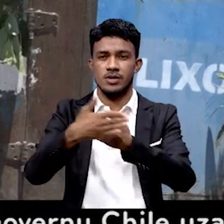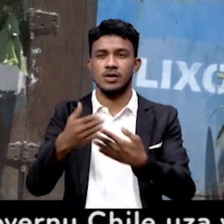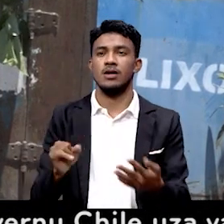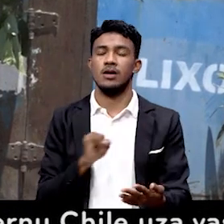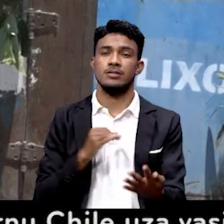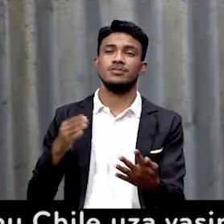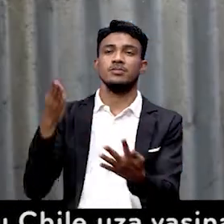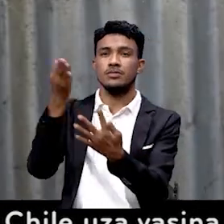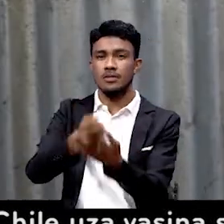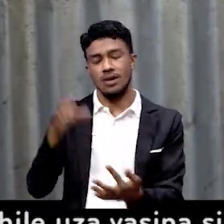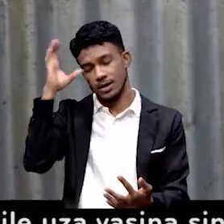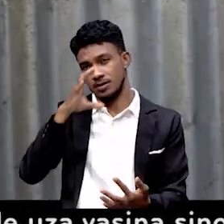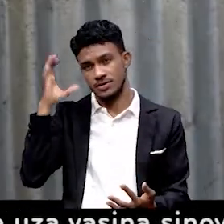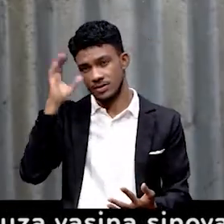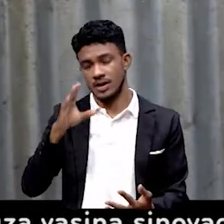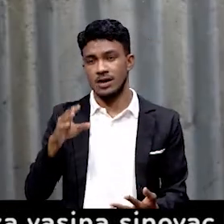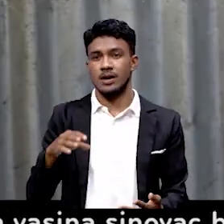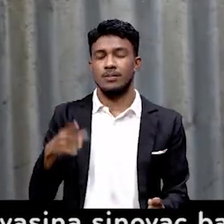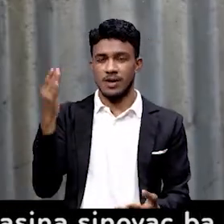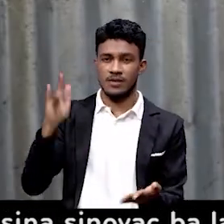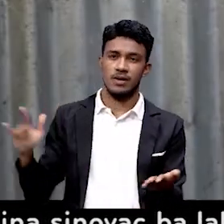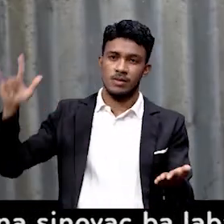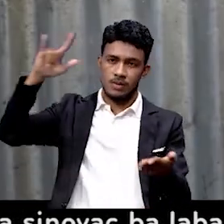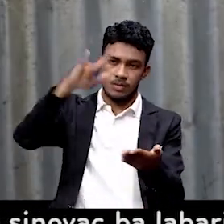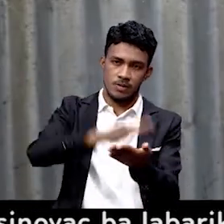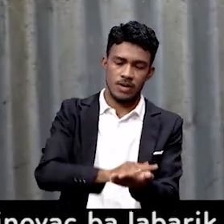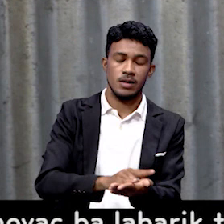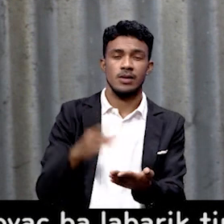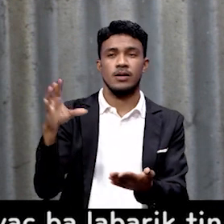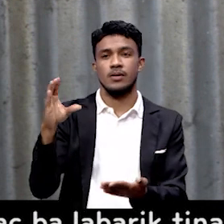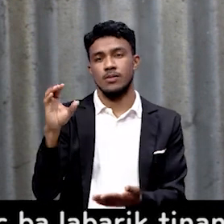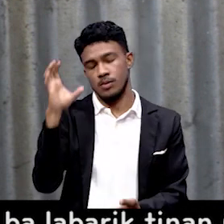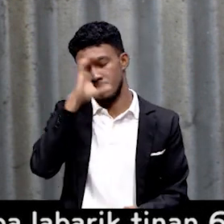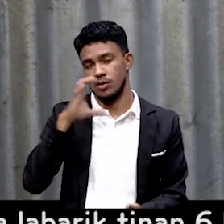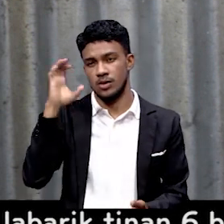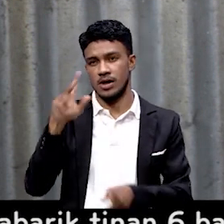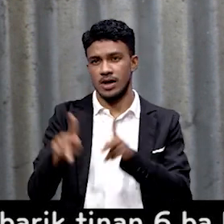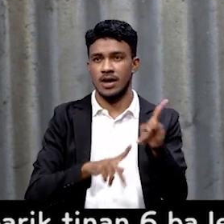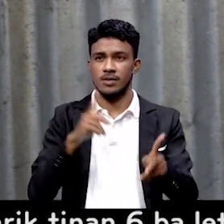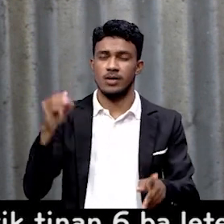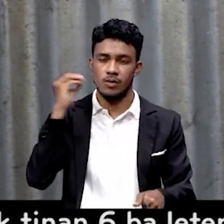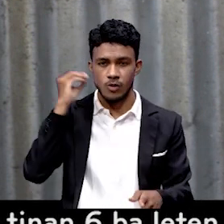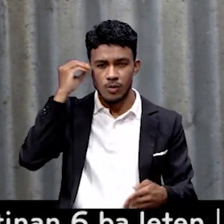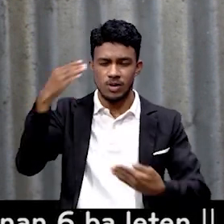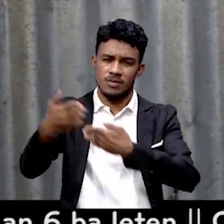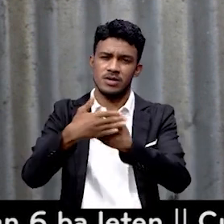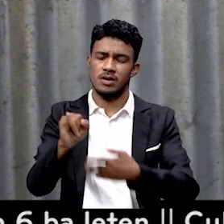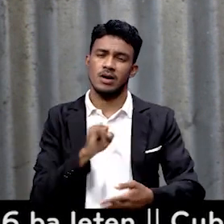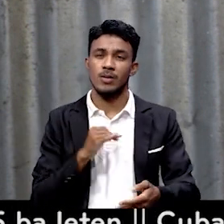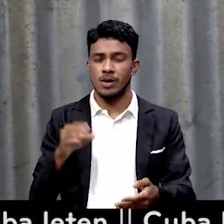tum phal ba aya por to aya por to em ne ha pe umale cher ne ma sa tha ma